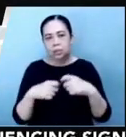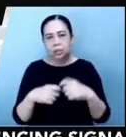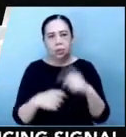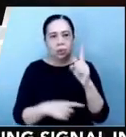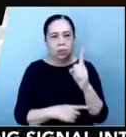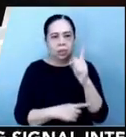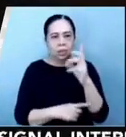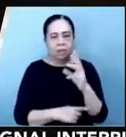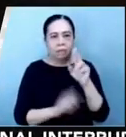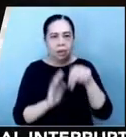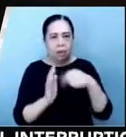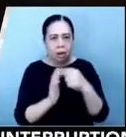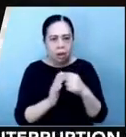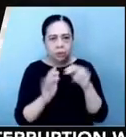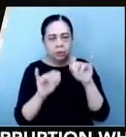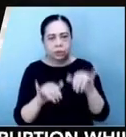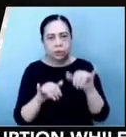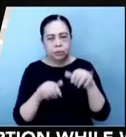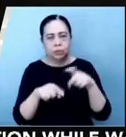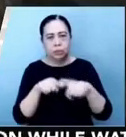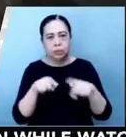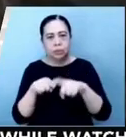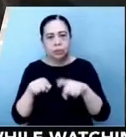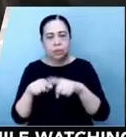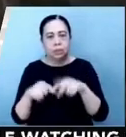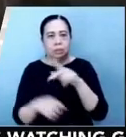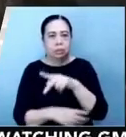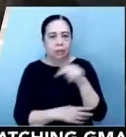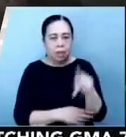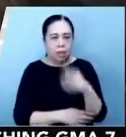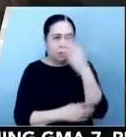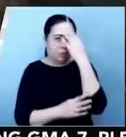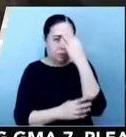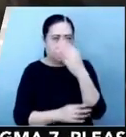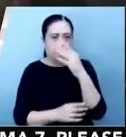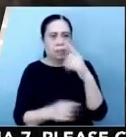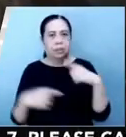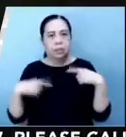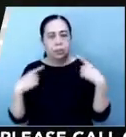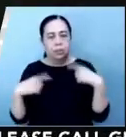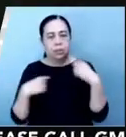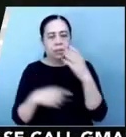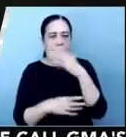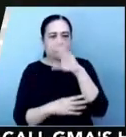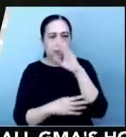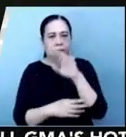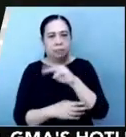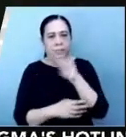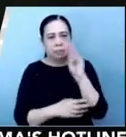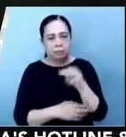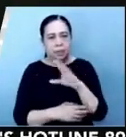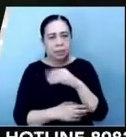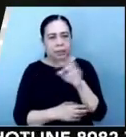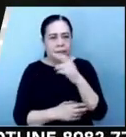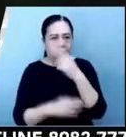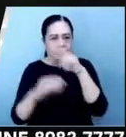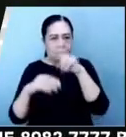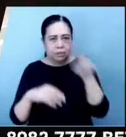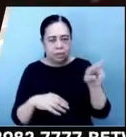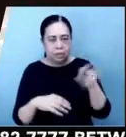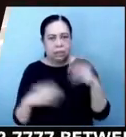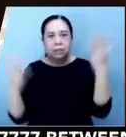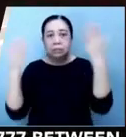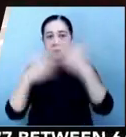oras tumagal ang brownout sa ilang lugar sa Pampanga, Bulacan, Laguna, Cavite, Metro Manila at Rizal. Gabi na kaya di